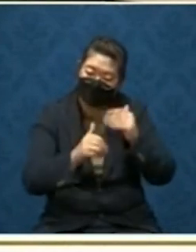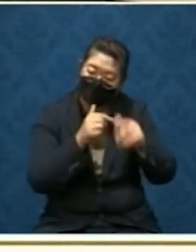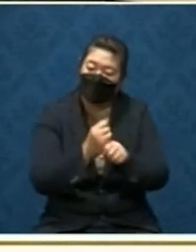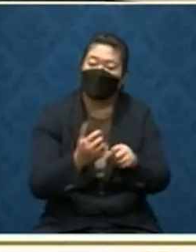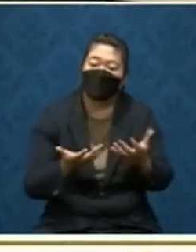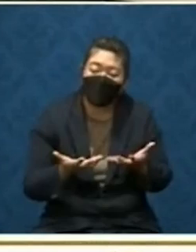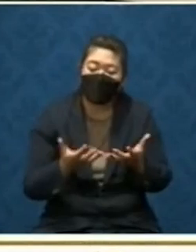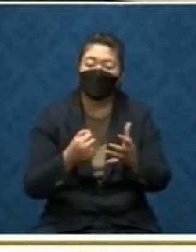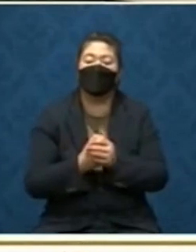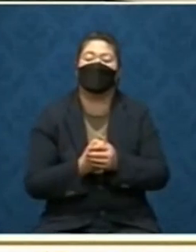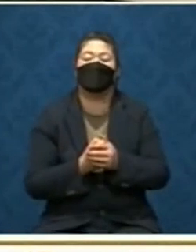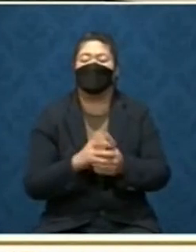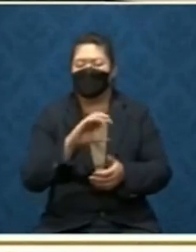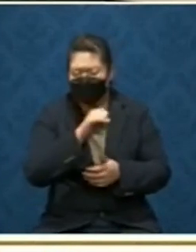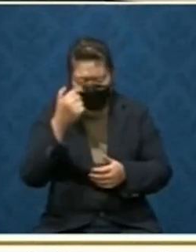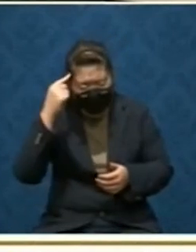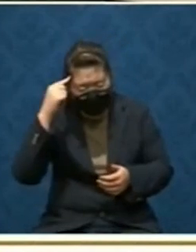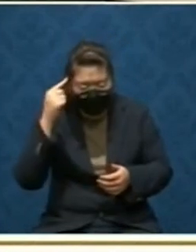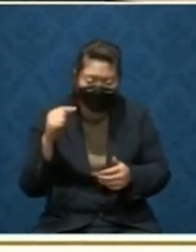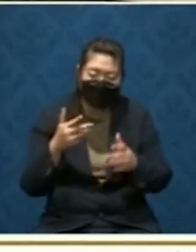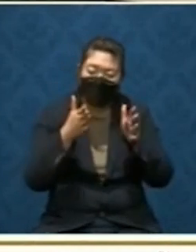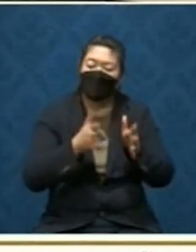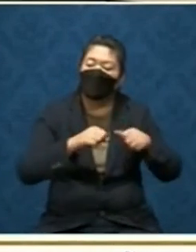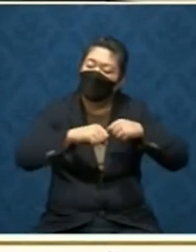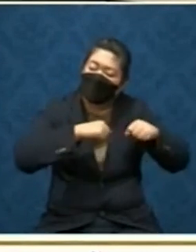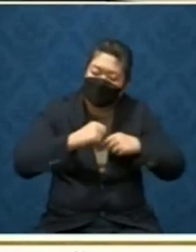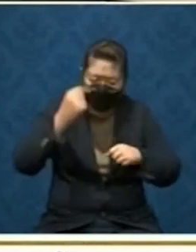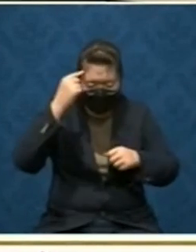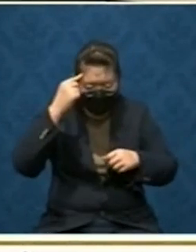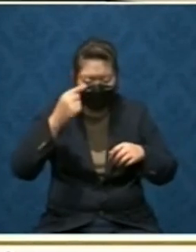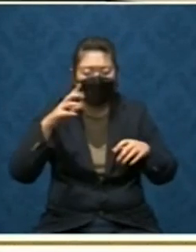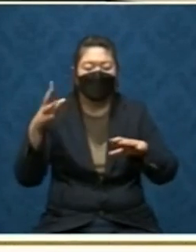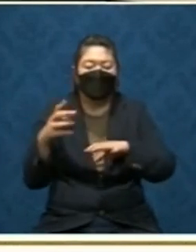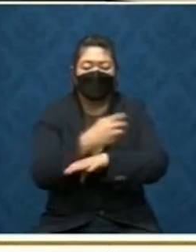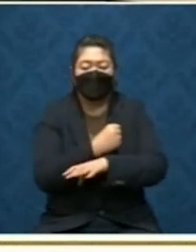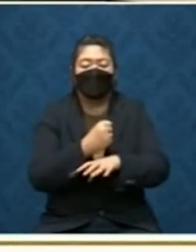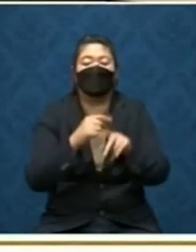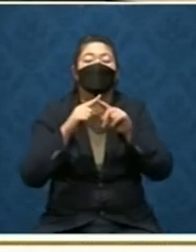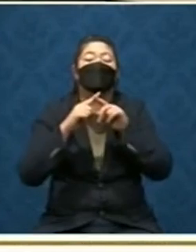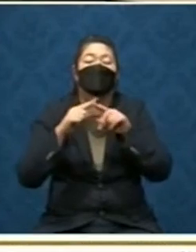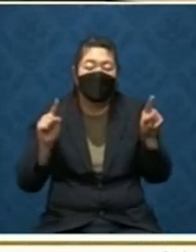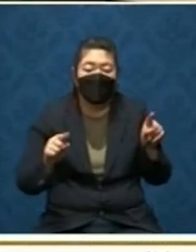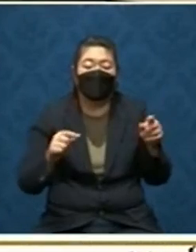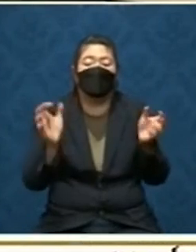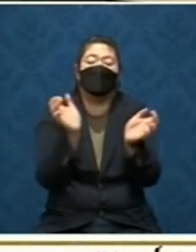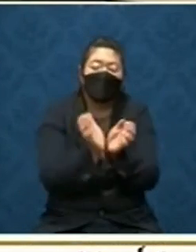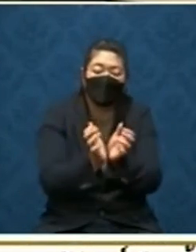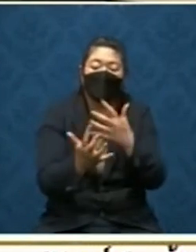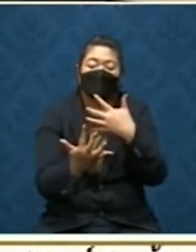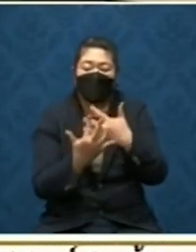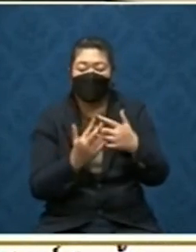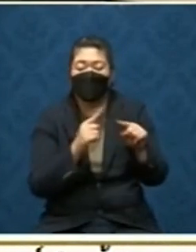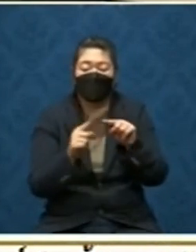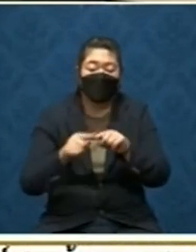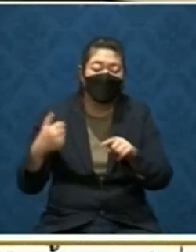าคตต้องมีอีกกี่ชีวิตที่ต้องเดินเข้าคุกเพียงเพราะเห็นต่างทางการเมืองท่านประธานที่เคารพค่ะเยาว